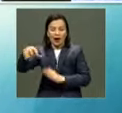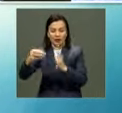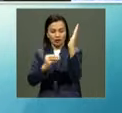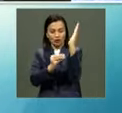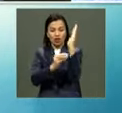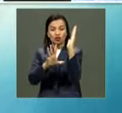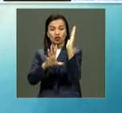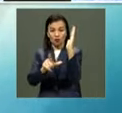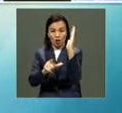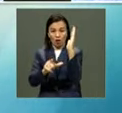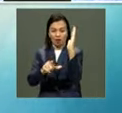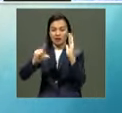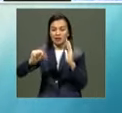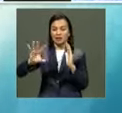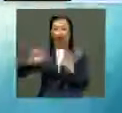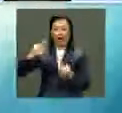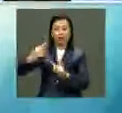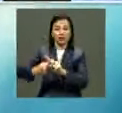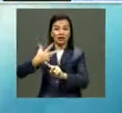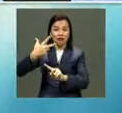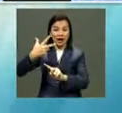ปีมีโรคประจำตัวคือเบาหวานความดันโลหิตสูงและไตวายเรื้อรังระยะสุดท้ายโดยมีประวัติสัมผัสกับผู้ป่วยยืนยันรายก่อนหน้านี้และเข้ารับการรักษาในโรงพยาบาลแห่งหนึ่งในจังหวัดชุมพรเมื่อวันที่29